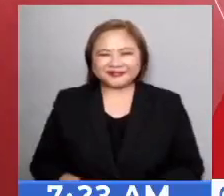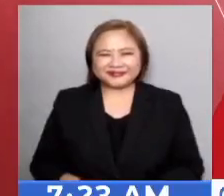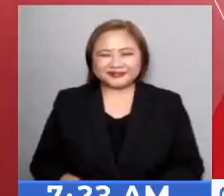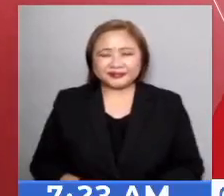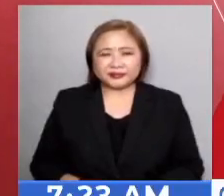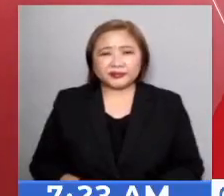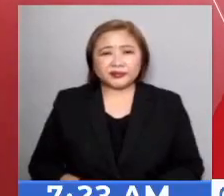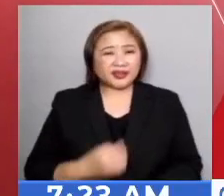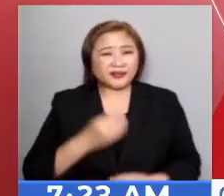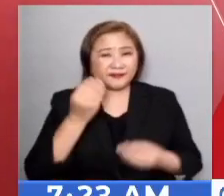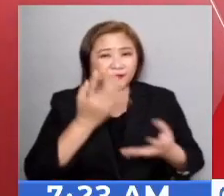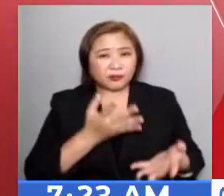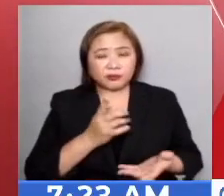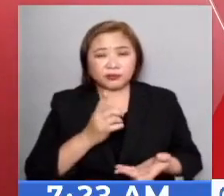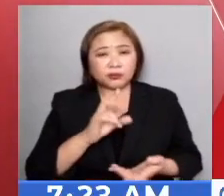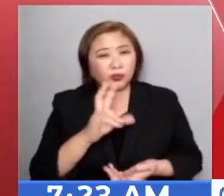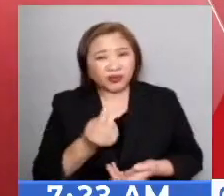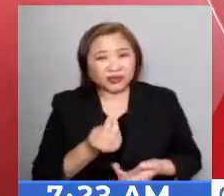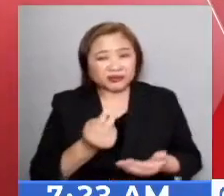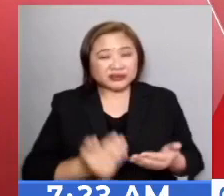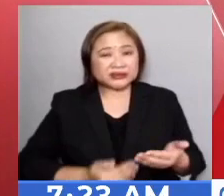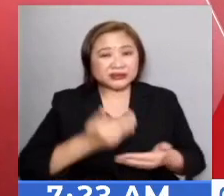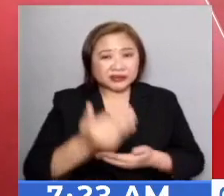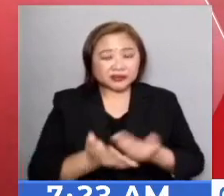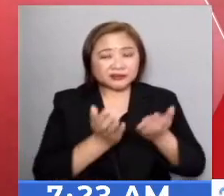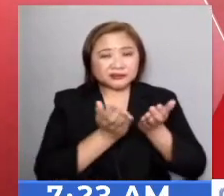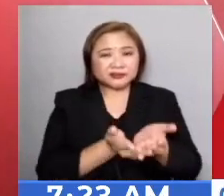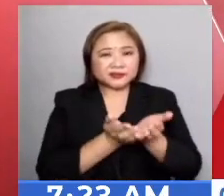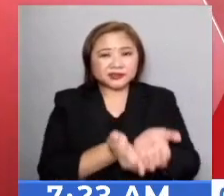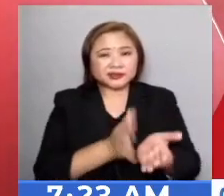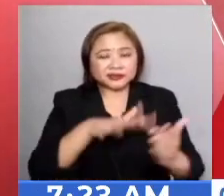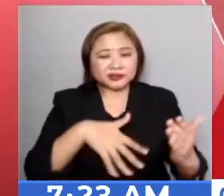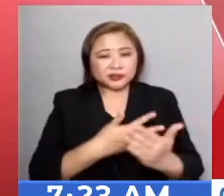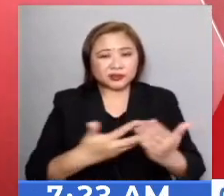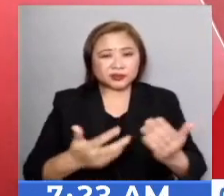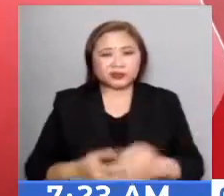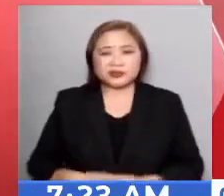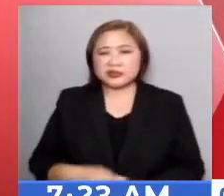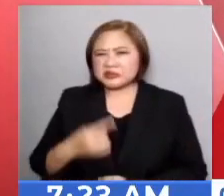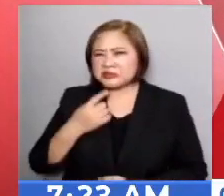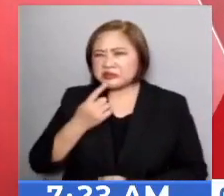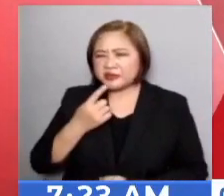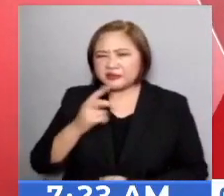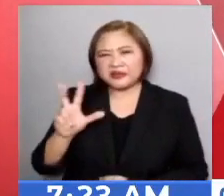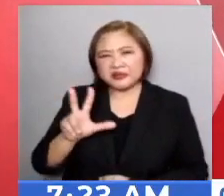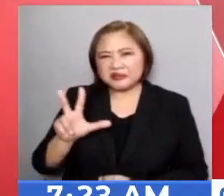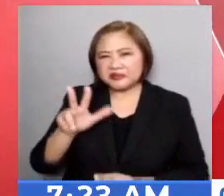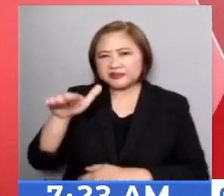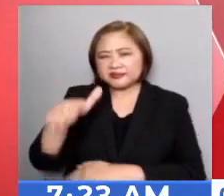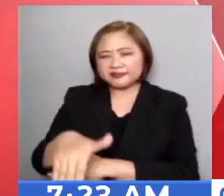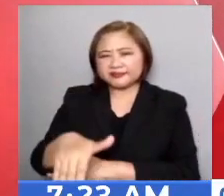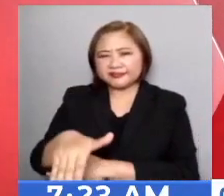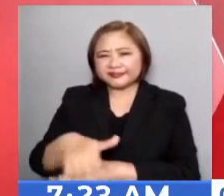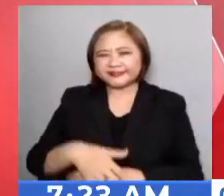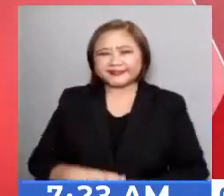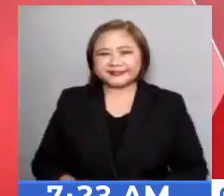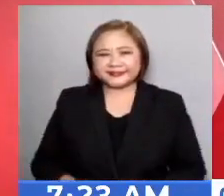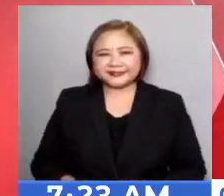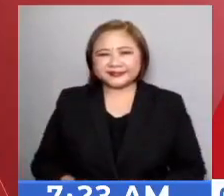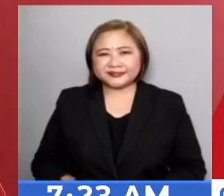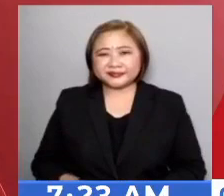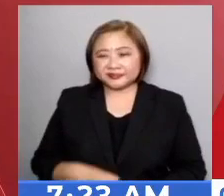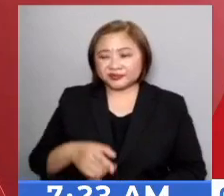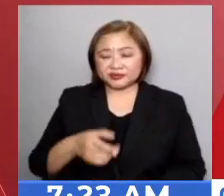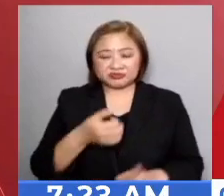yung magiging biyahe po ninyo? Sabi eh, 3 p.m. So, kayo na po bahala sa mga pagkain ninyo? Sa